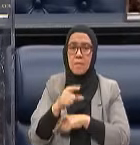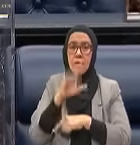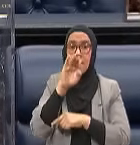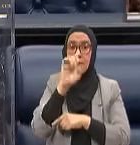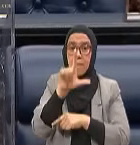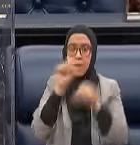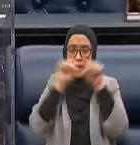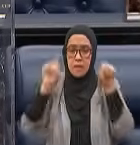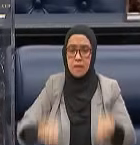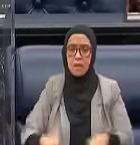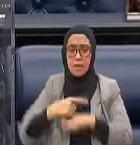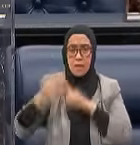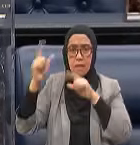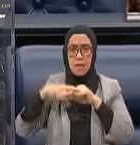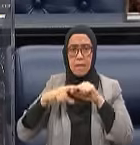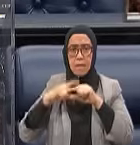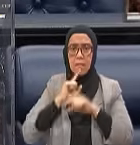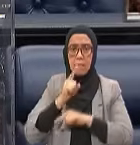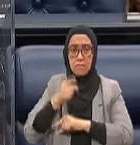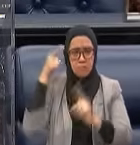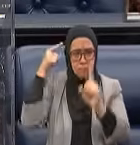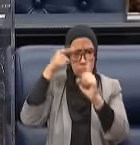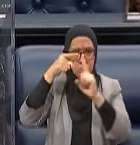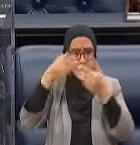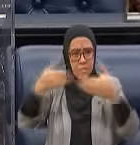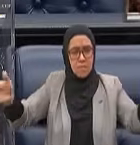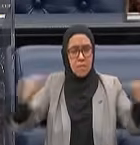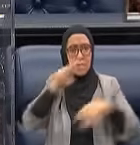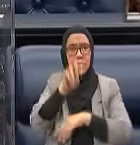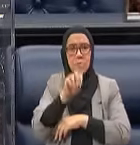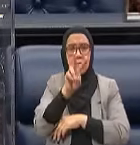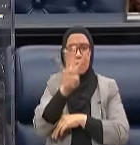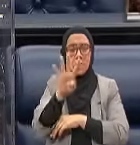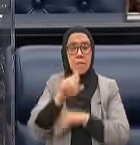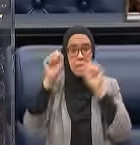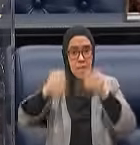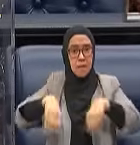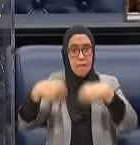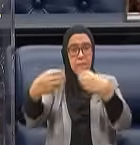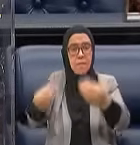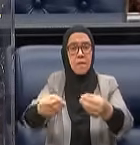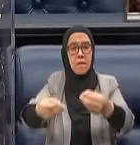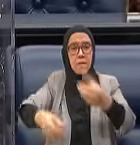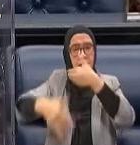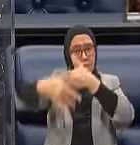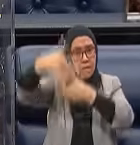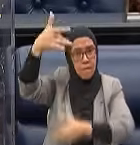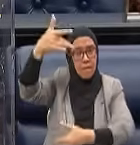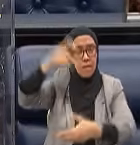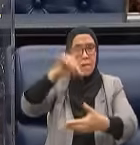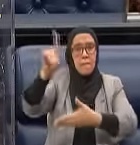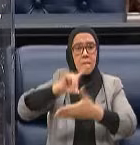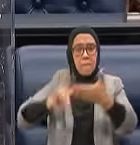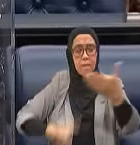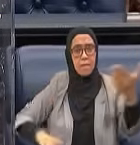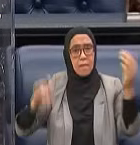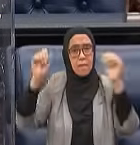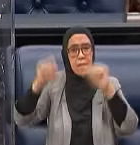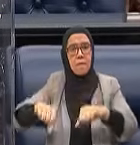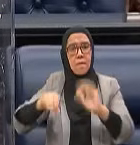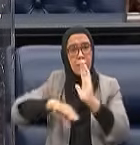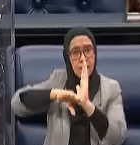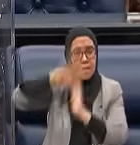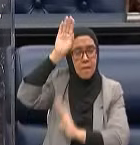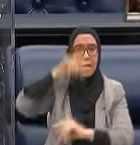expected to lose weight design capacity of mode one hundred and Eighty